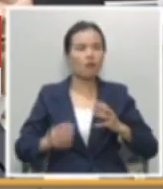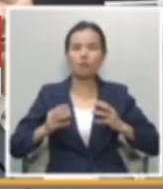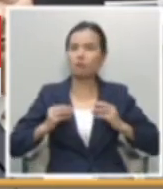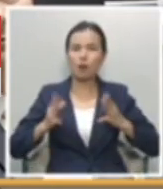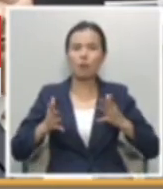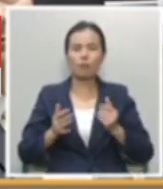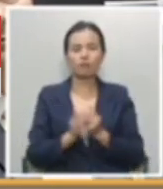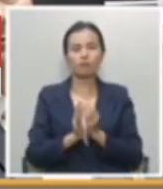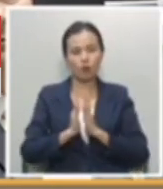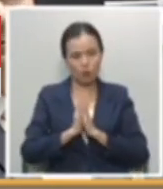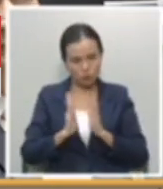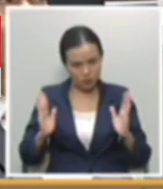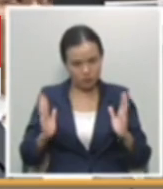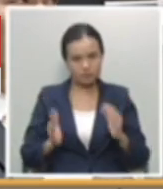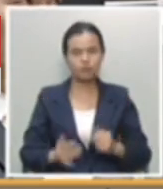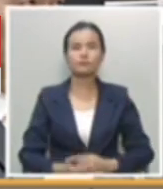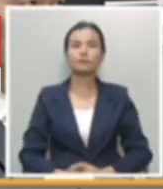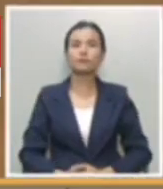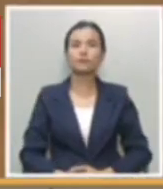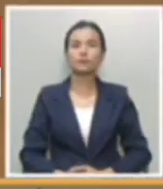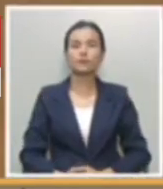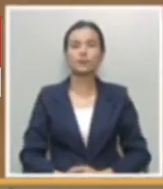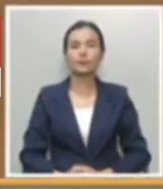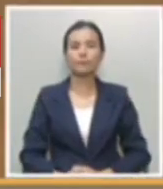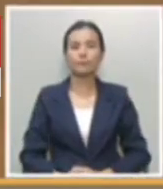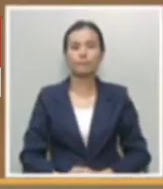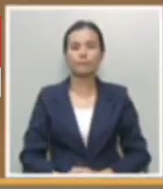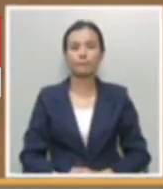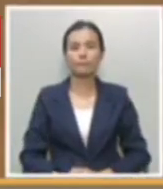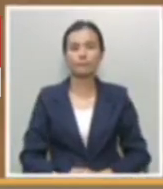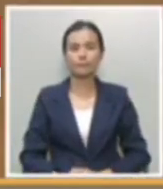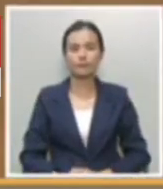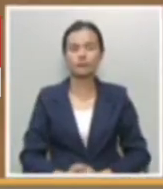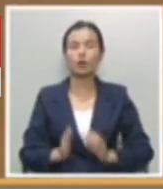ขอบพระคุณครับท่านประธาน ขอบคุณครับ